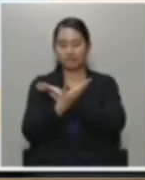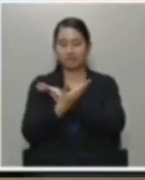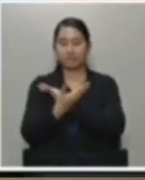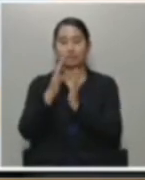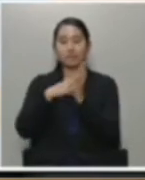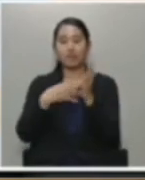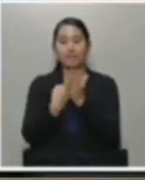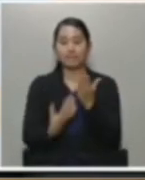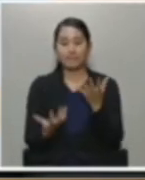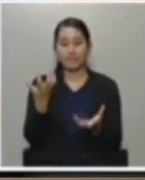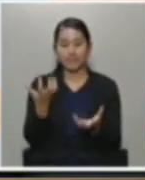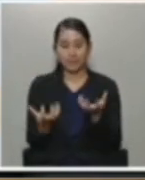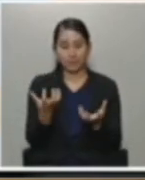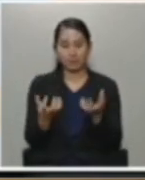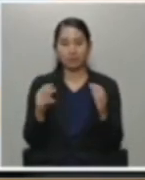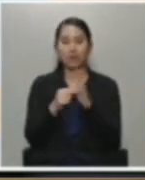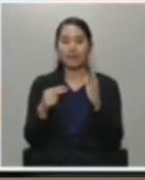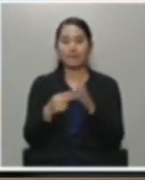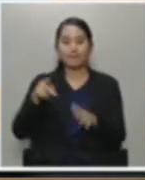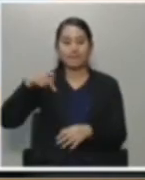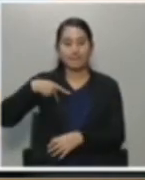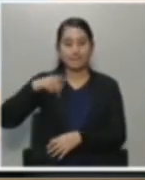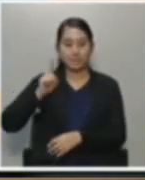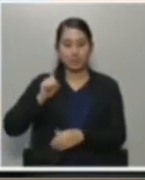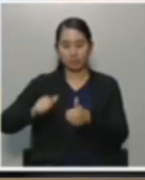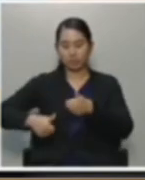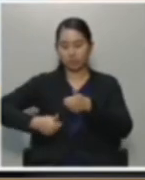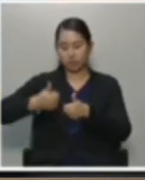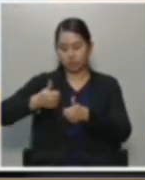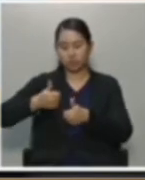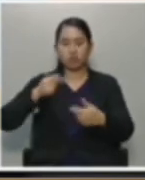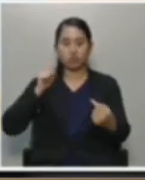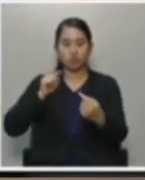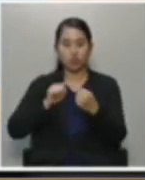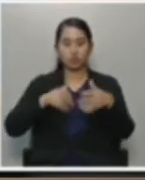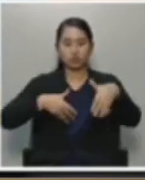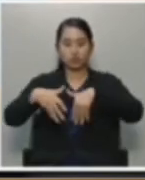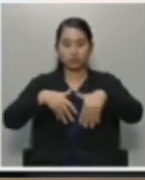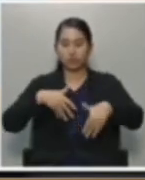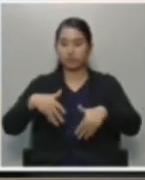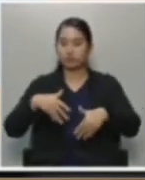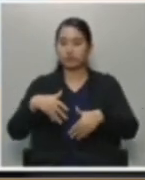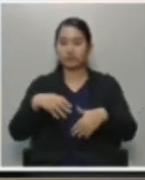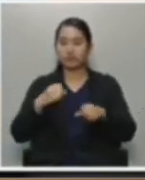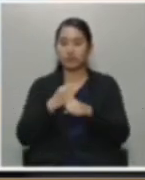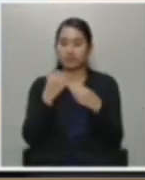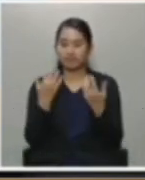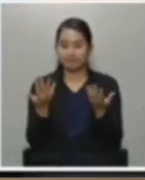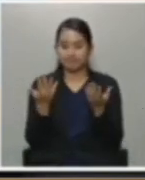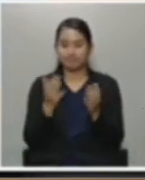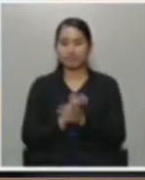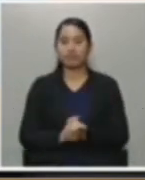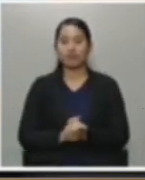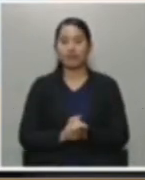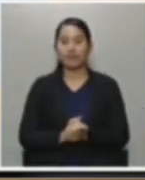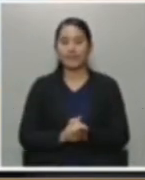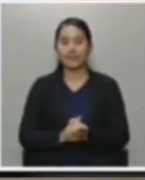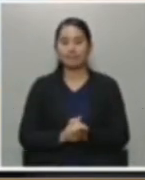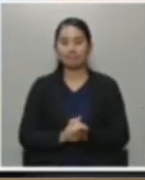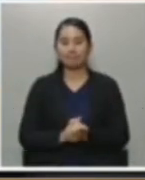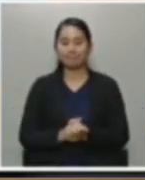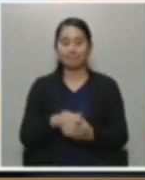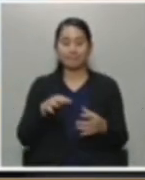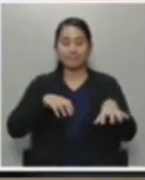ธรรมนี่จะได้เกิดประโยชน์สูงสุดต่อพี่น้องประชาชนได้ก็ต่อเมื่อท่านจะได้จั